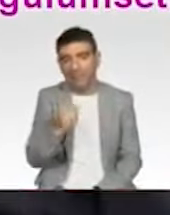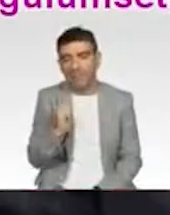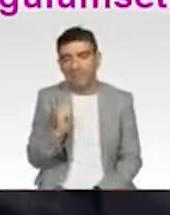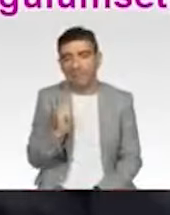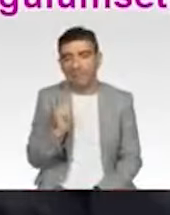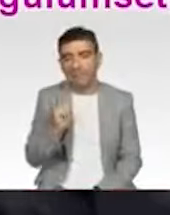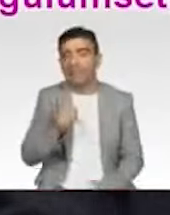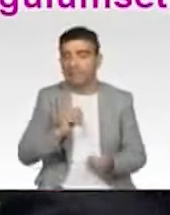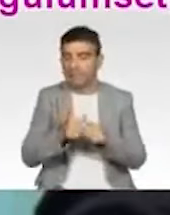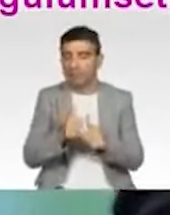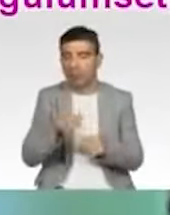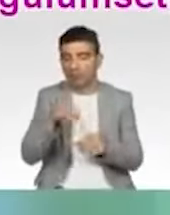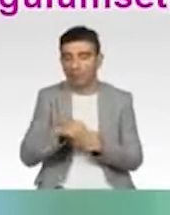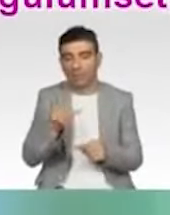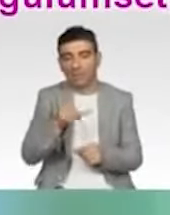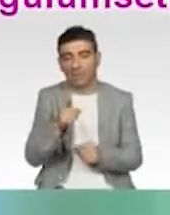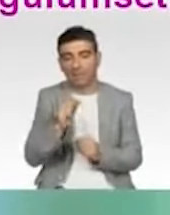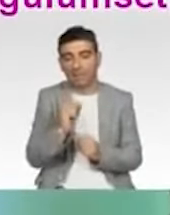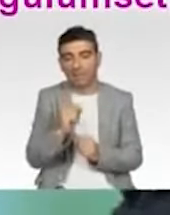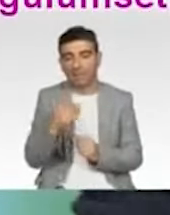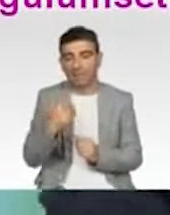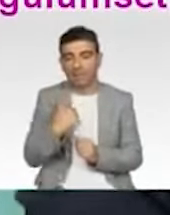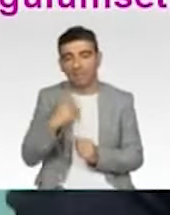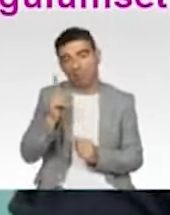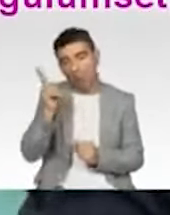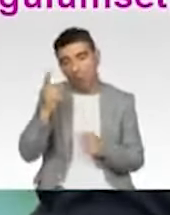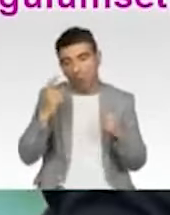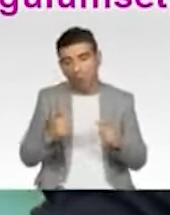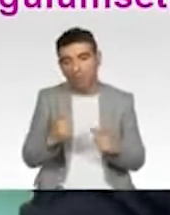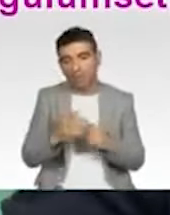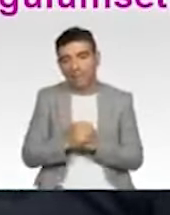tüketebilirsiniz. Sporcular da demek ki siz bu bizim oradaki